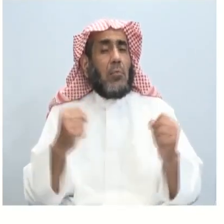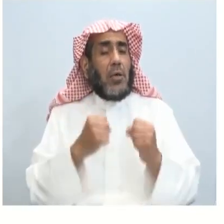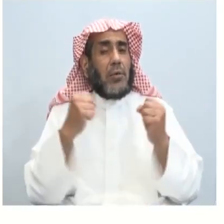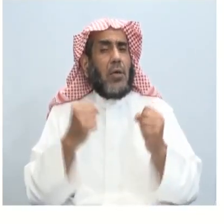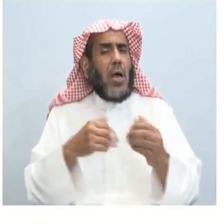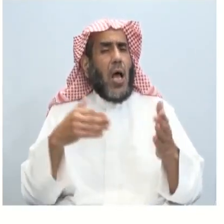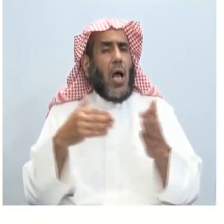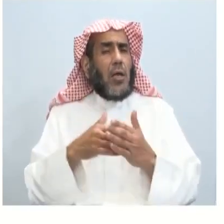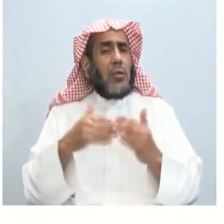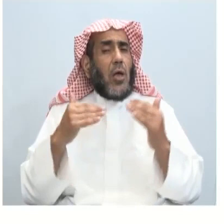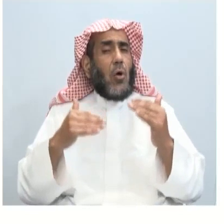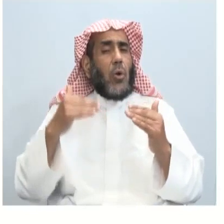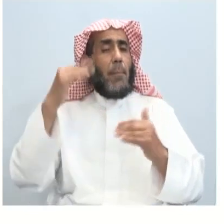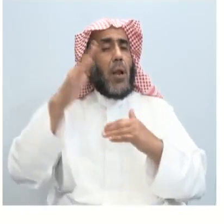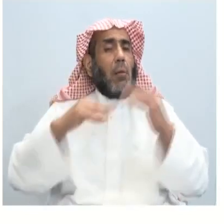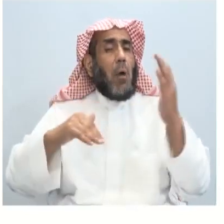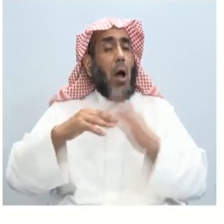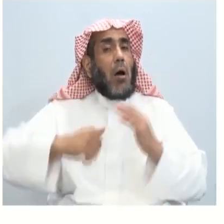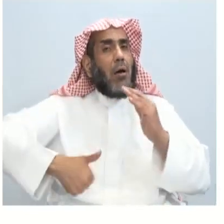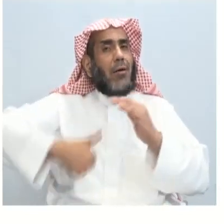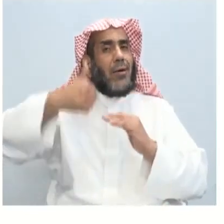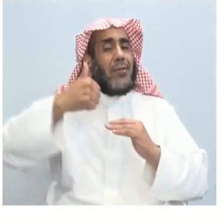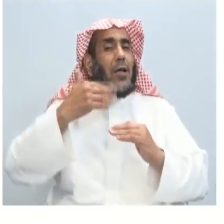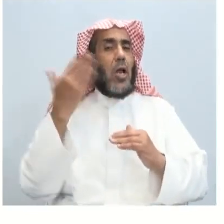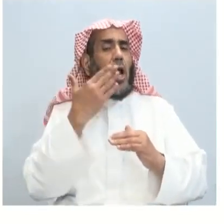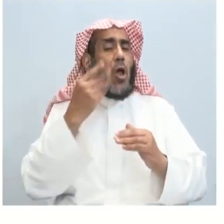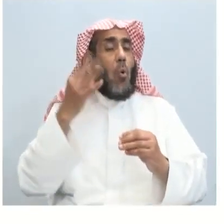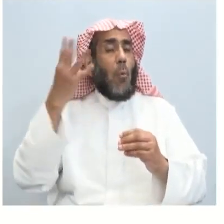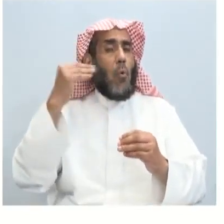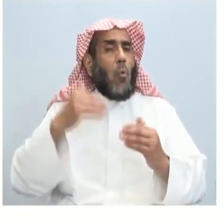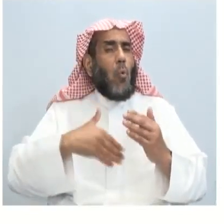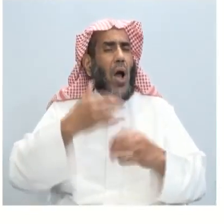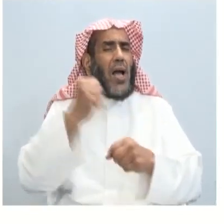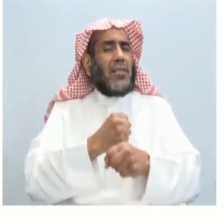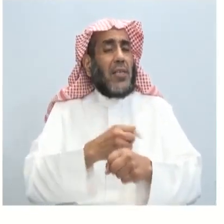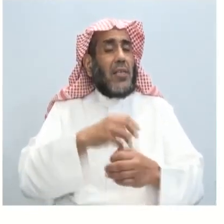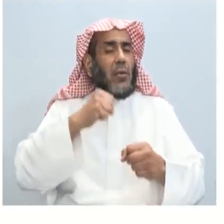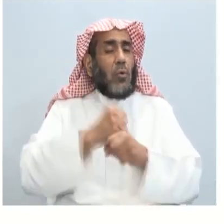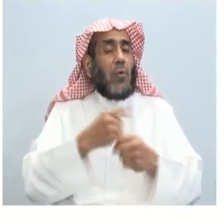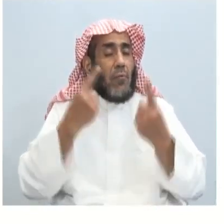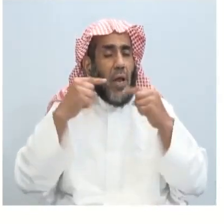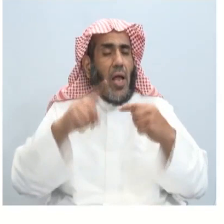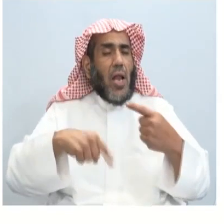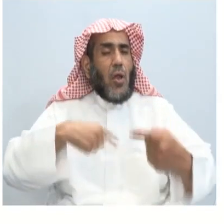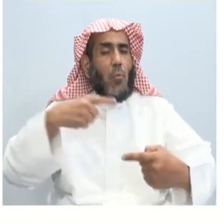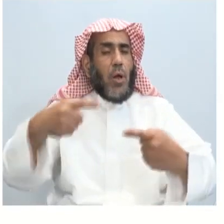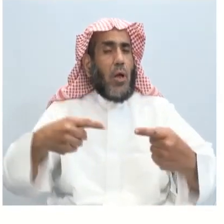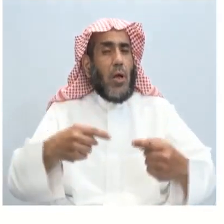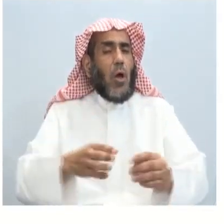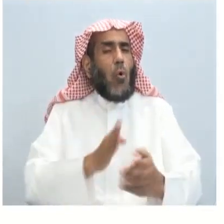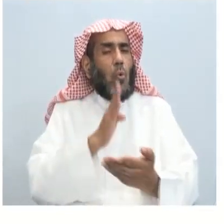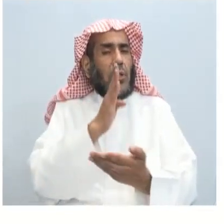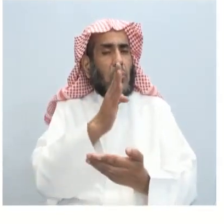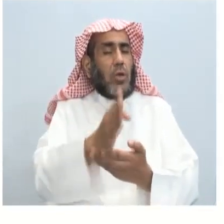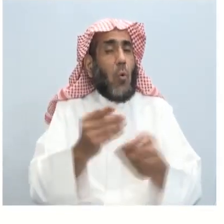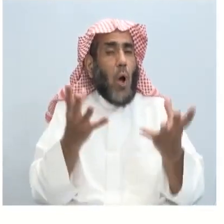الاختبار حتى انمي المهارات القرائيه والمعرفيه واسعى الى توظيفها في الحياه اليوميه وتوجيهها